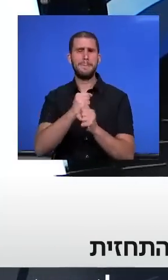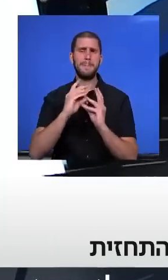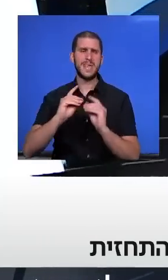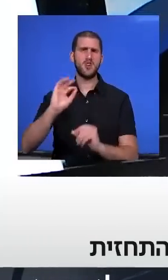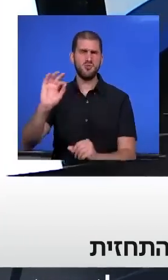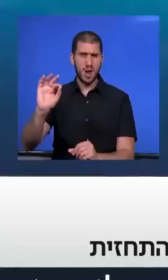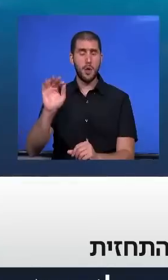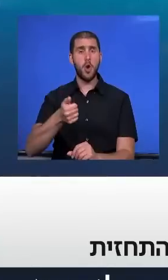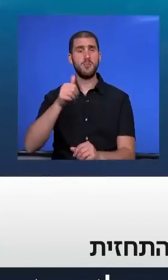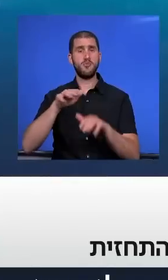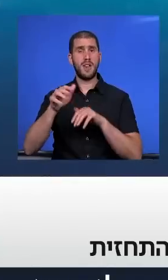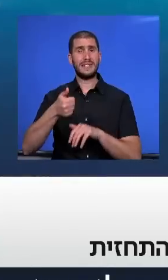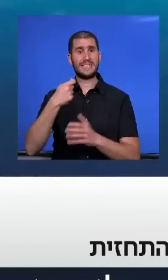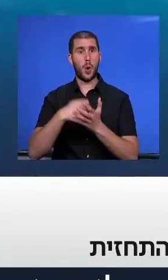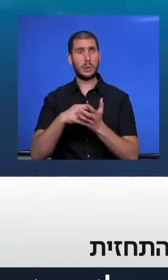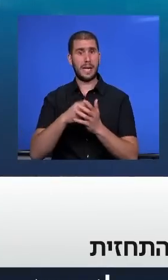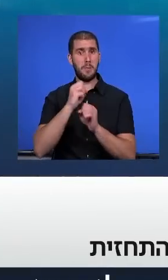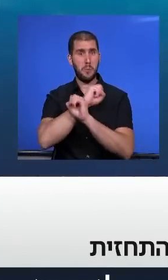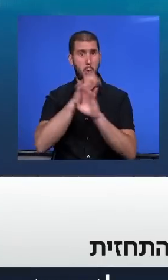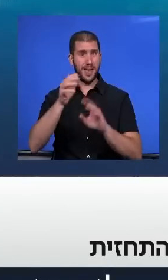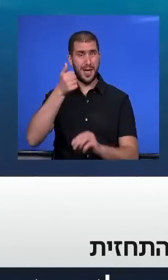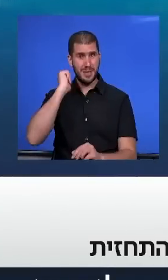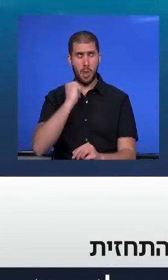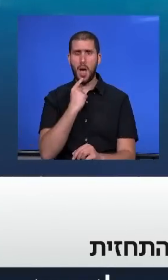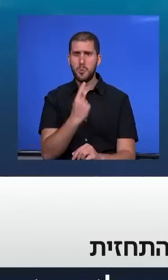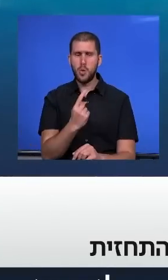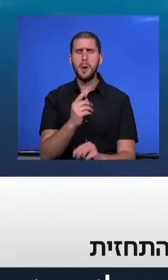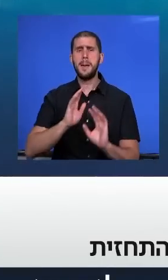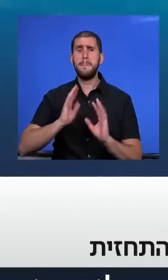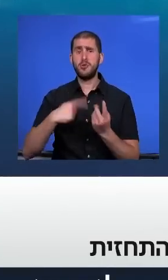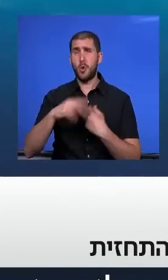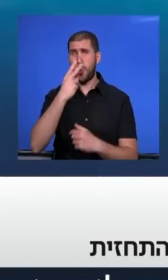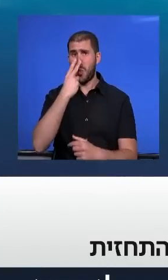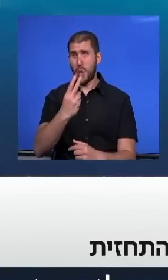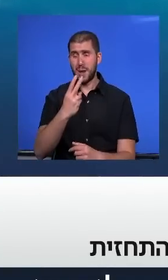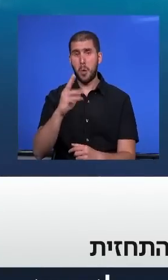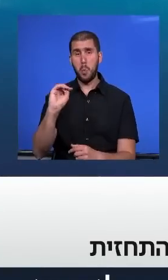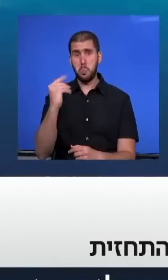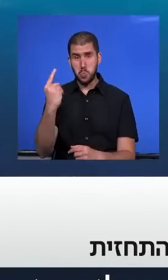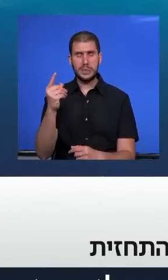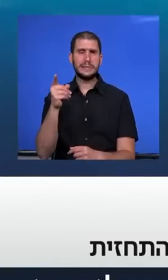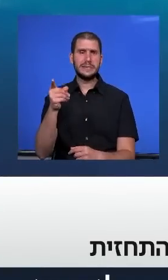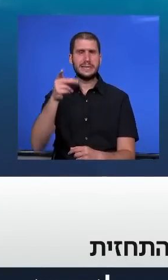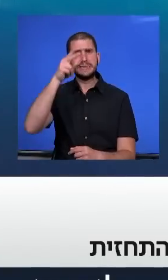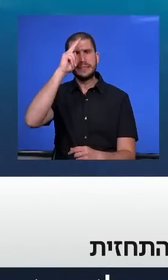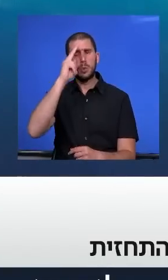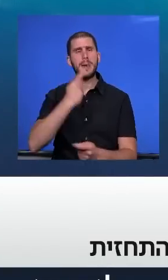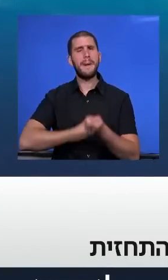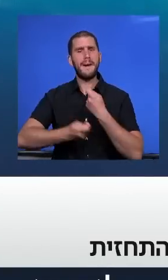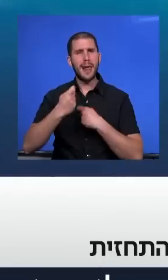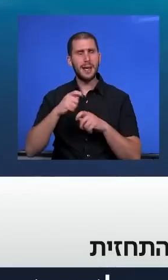הממשלה ושר האוצר בהודעה שהם פרסמו אמש אמרו שמה שאנחנו רואים אצל מודי זה אלה סיכונים כלכליים